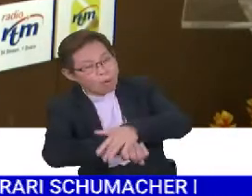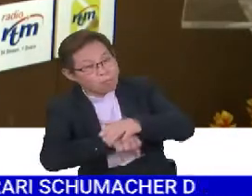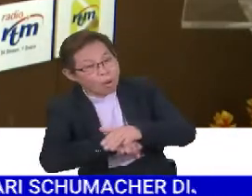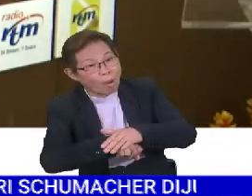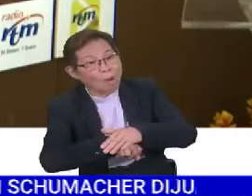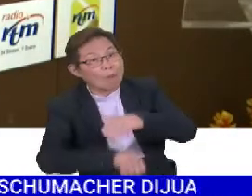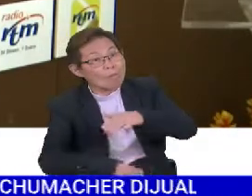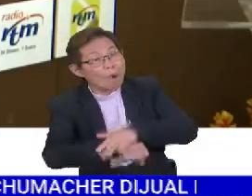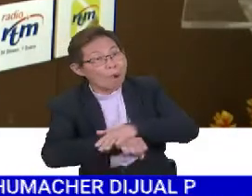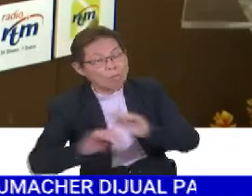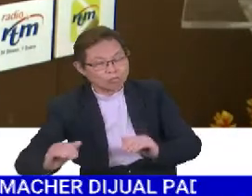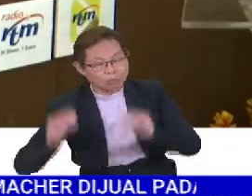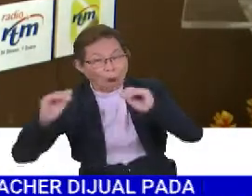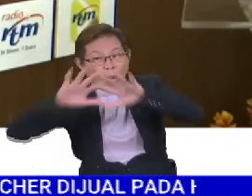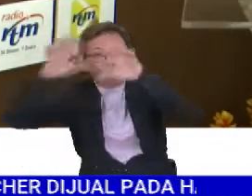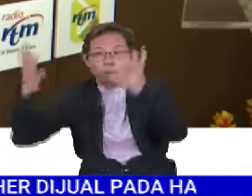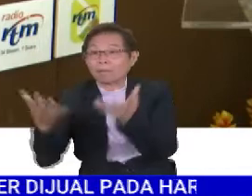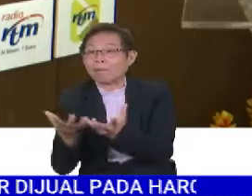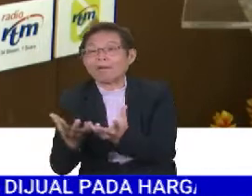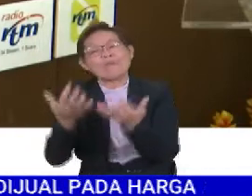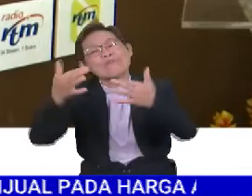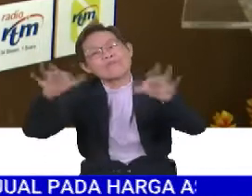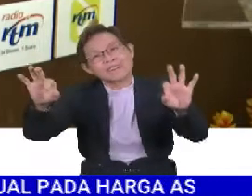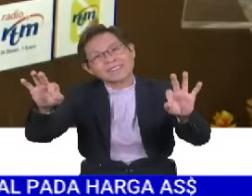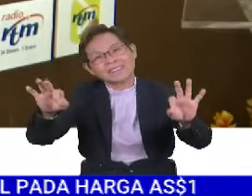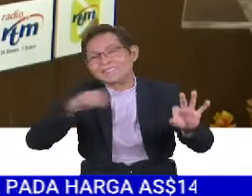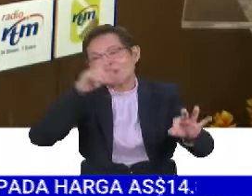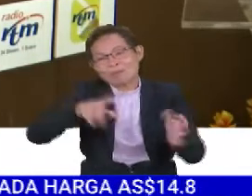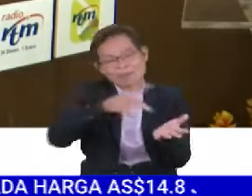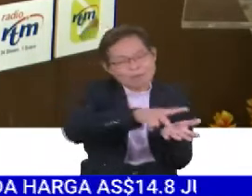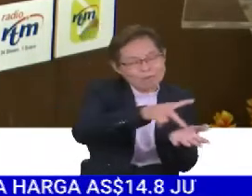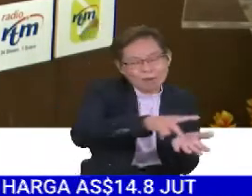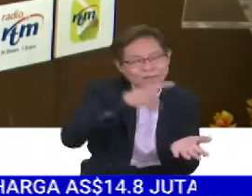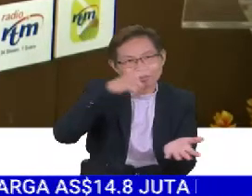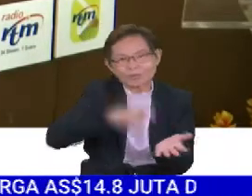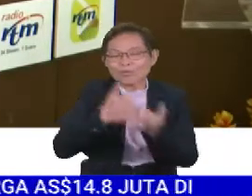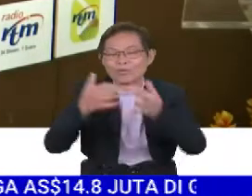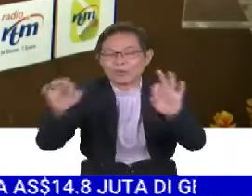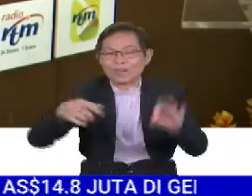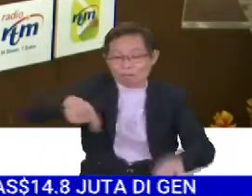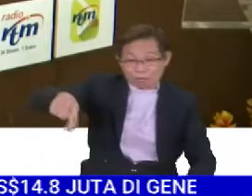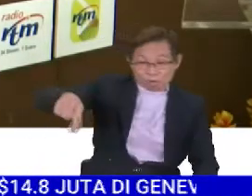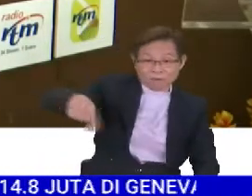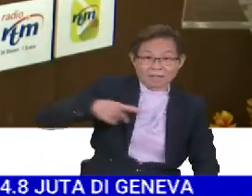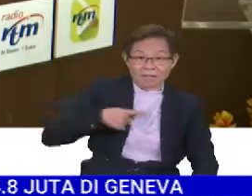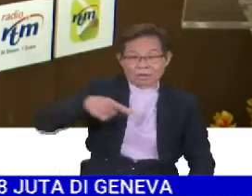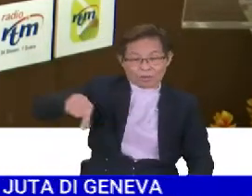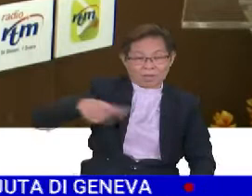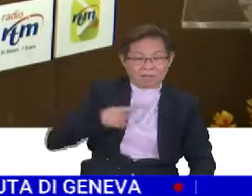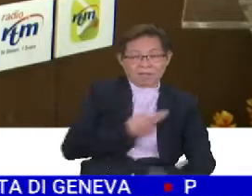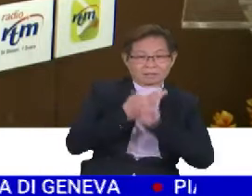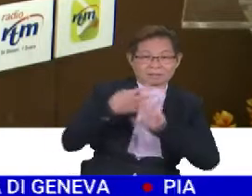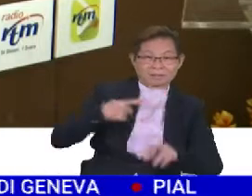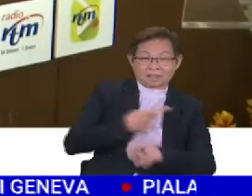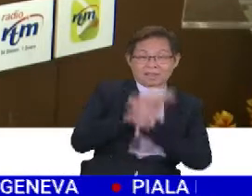dunia tanpa sebarang bayaran langganan bulanan ya. Kualiti yang kami sediakan adalah